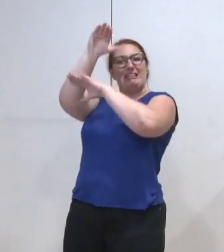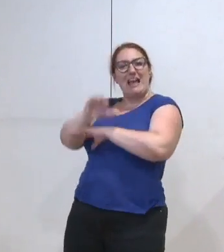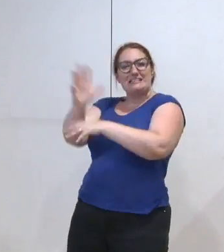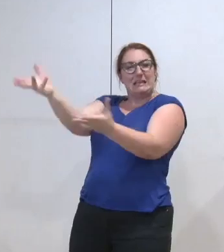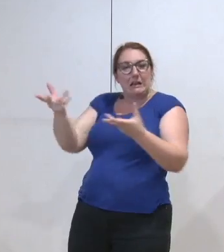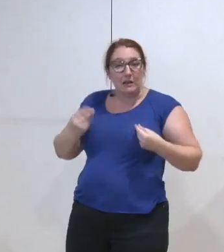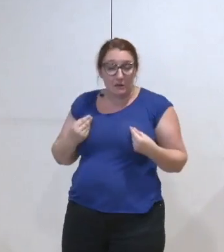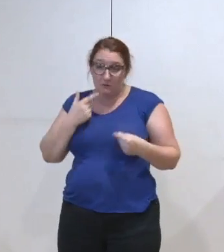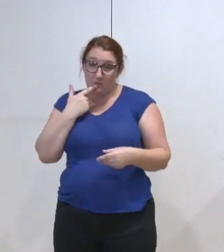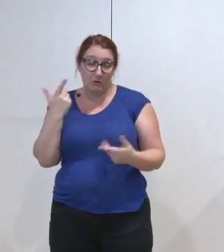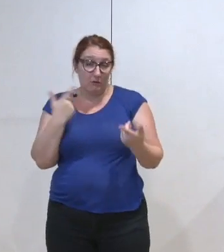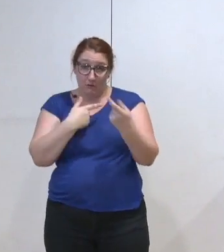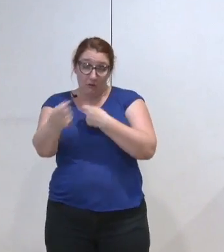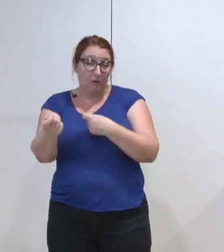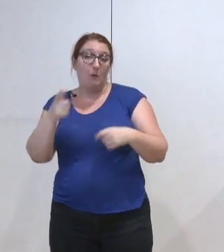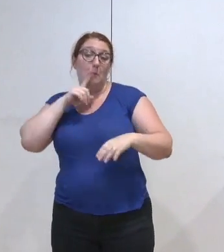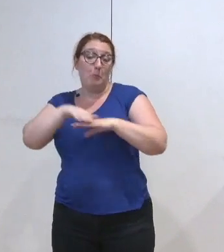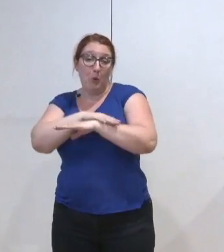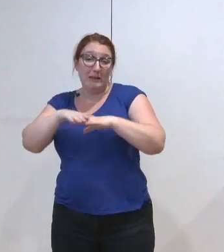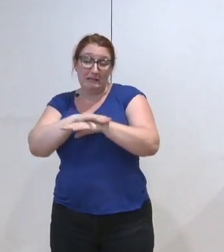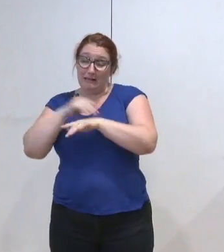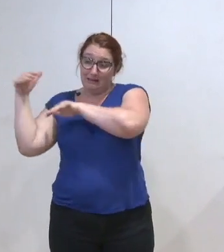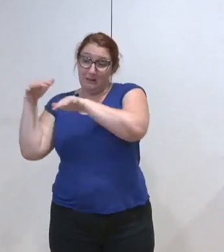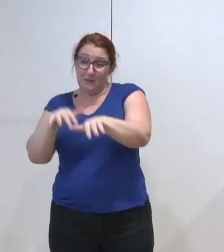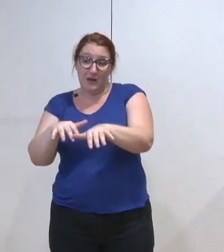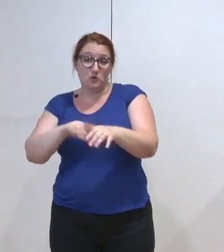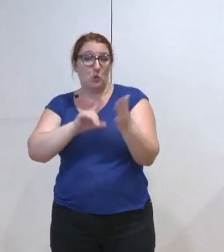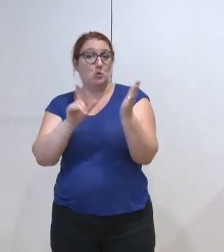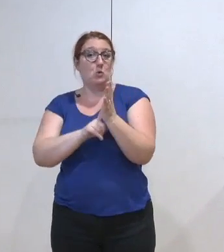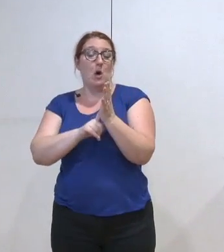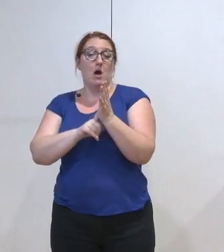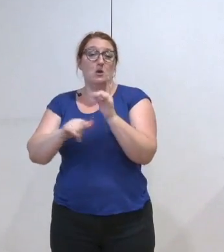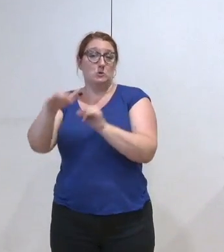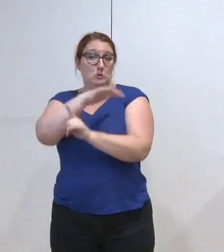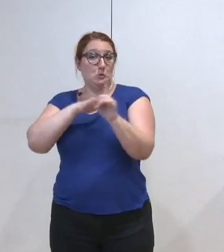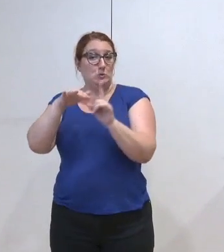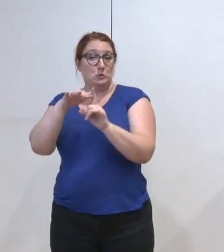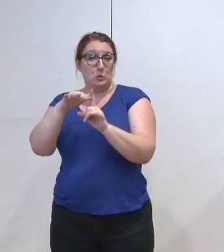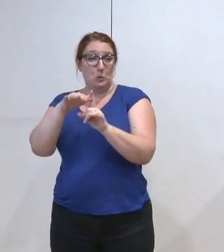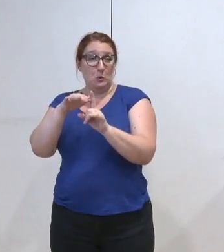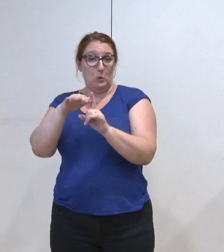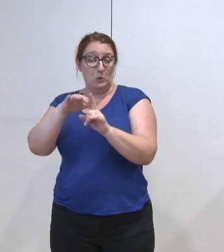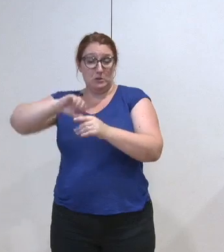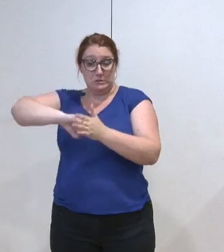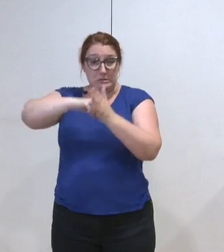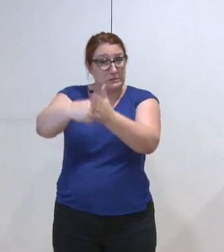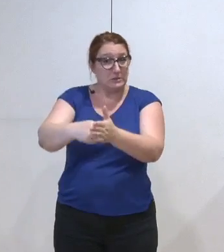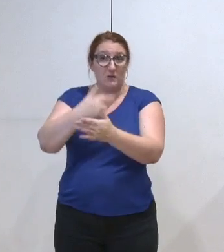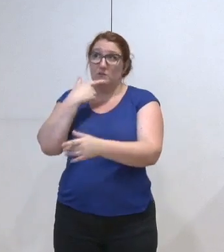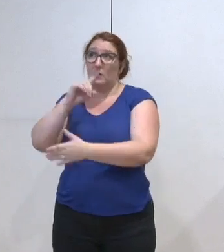qui restreignent les droits sociaux liés au séjours sont un obstacle aux droits eux-mêmes en ce qui nous